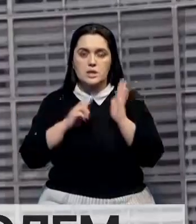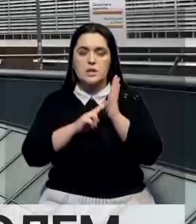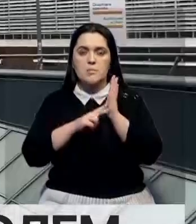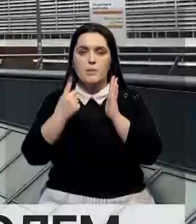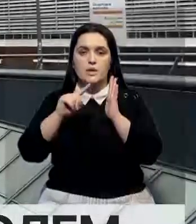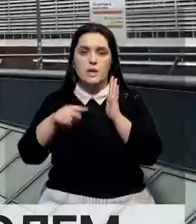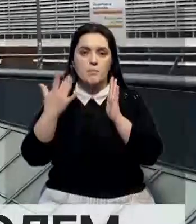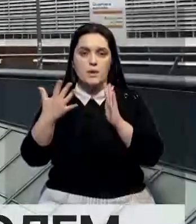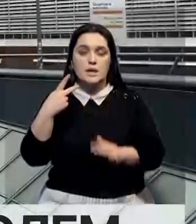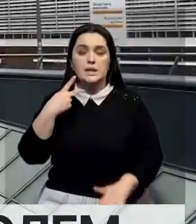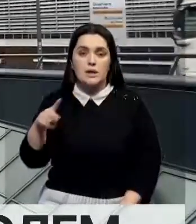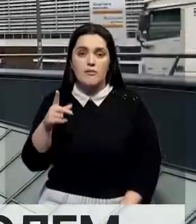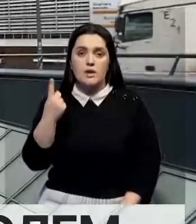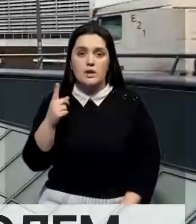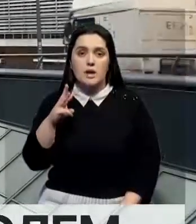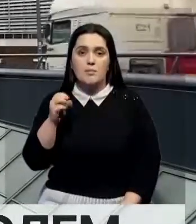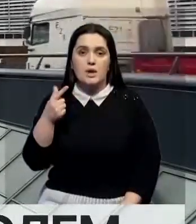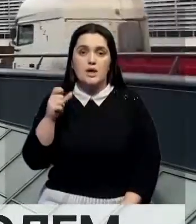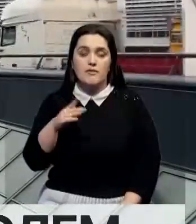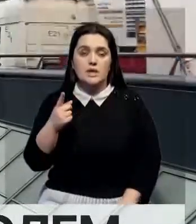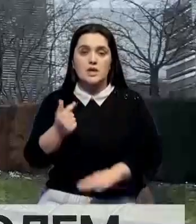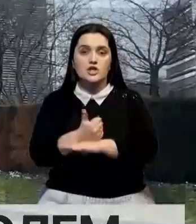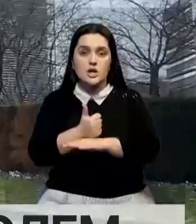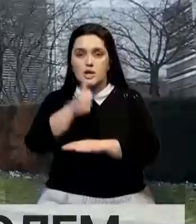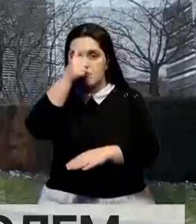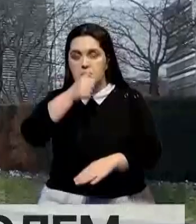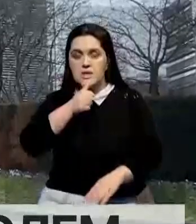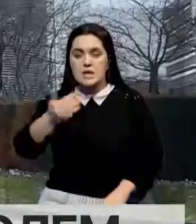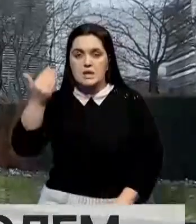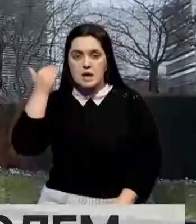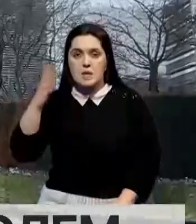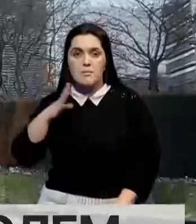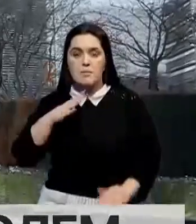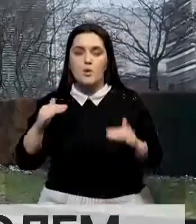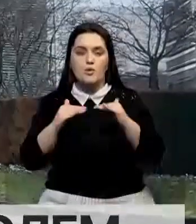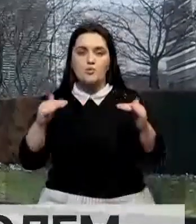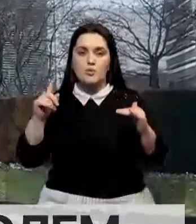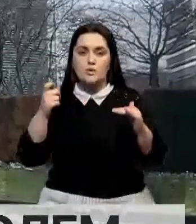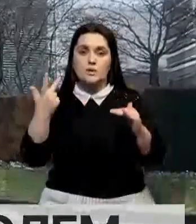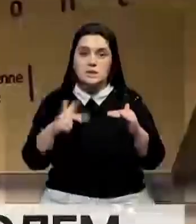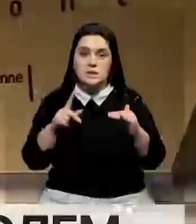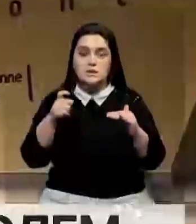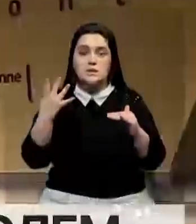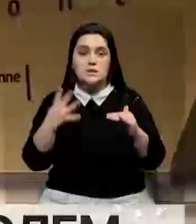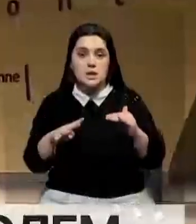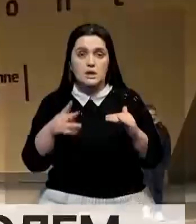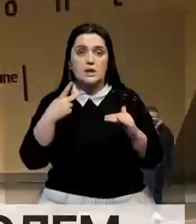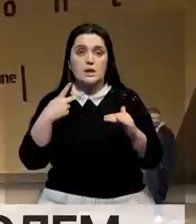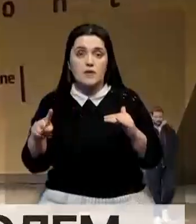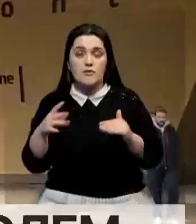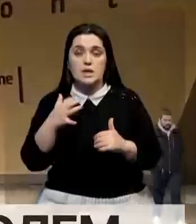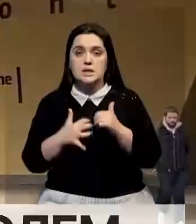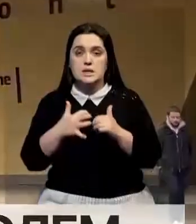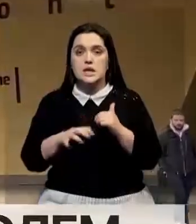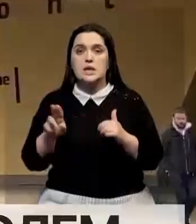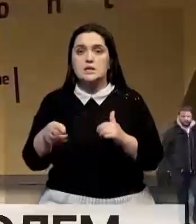71,5 евро за мегаватт-час. При этом месяц назад цены держались на уровне 130-140 евро. С середины